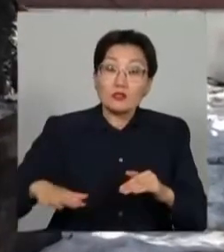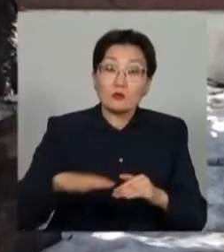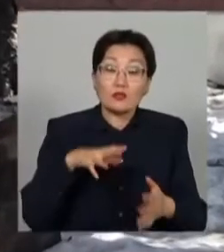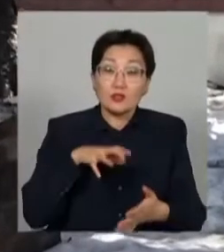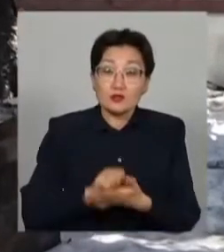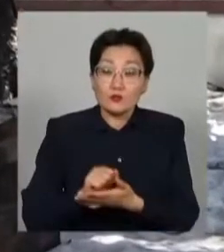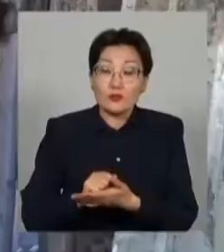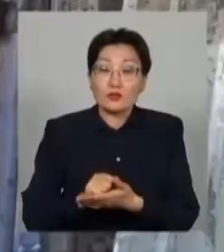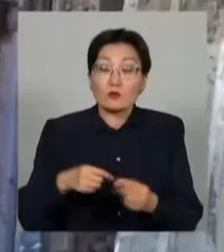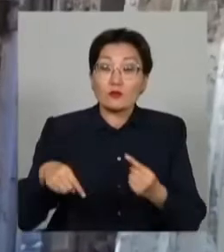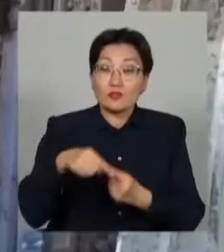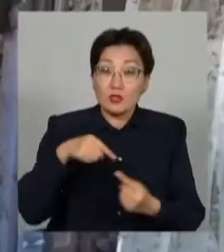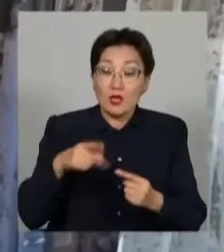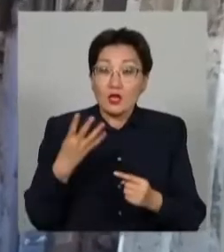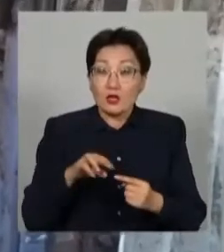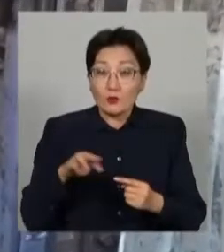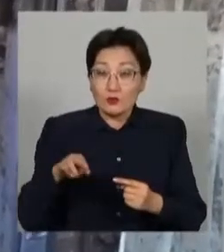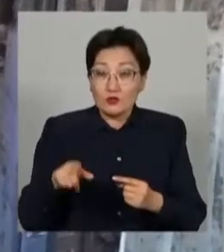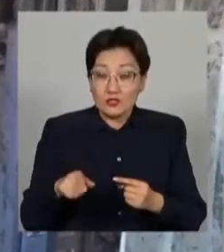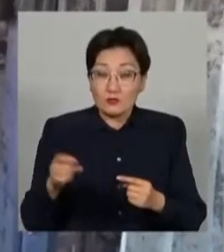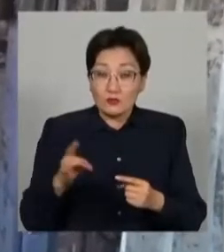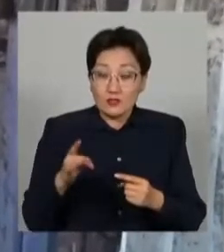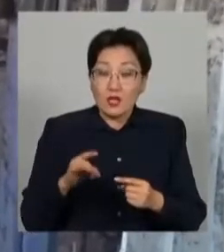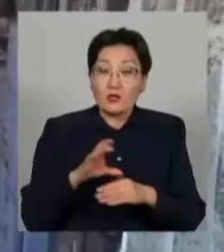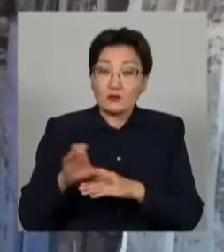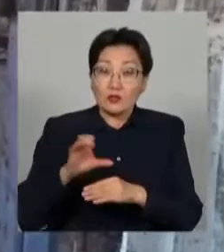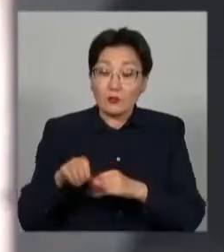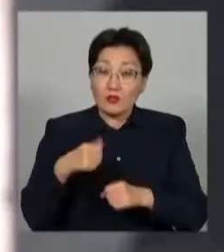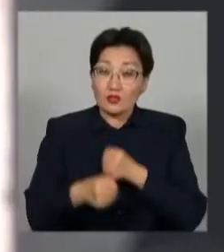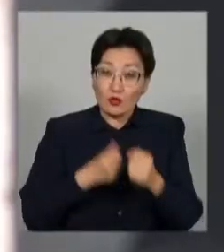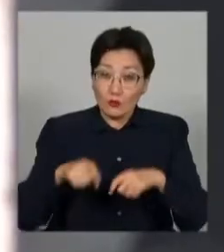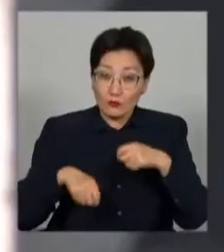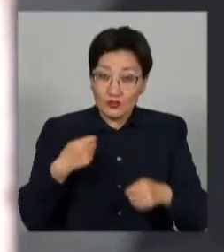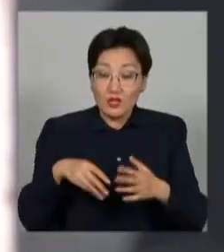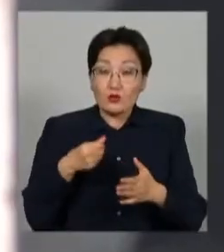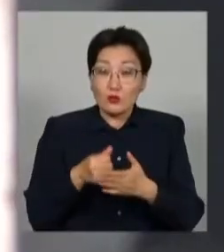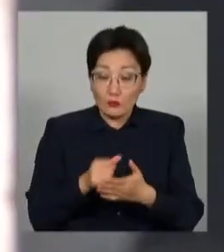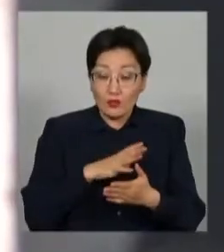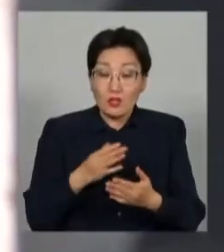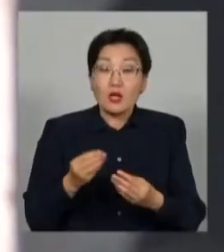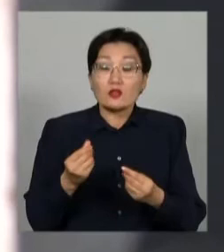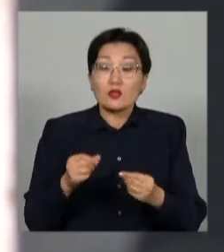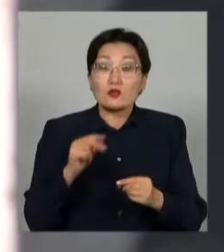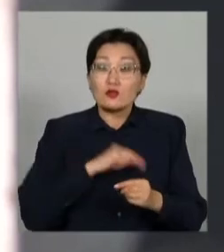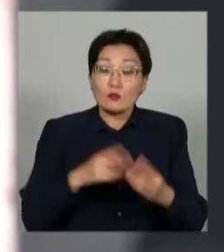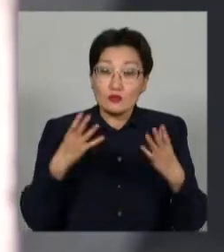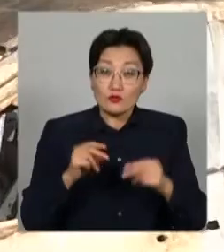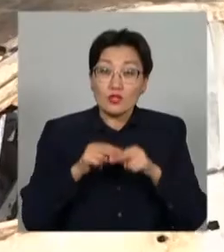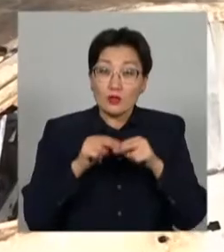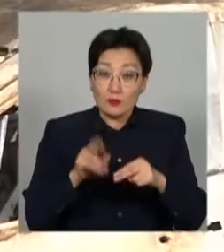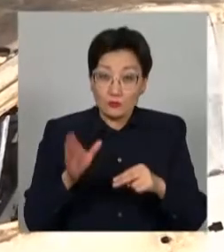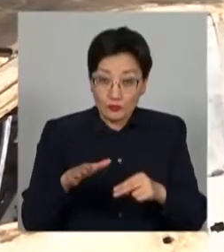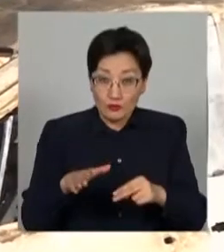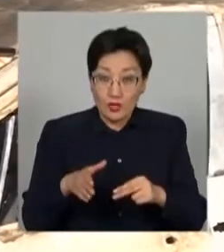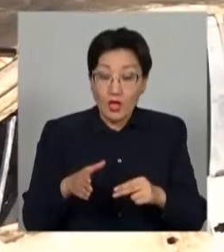жалғалып отырған субъектілерге 40 миллион теңге көлемінде тауар мен материалдық шығын төленген. Ақша алдағы жұмыс күндері түседі деп сендірді